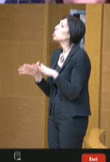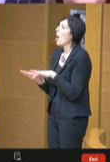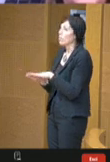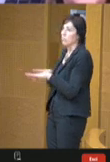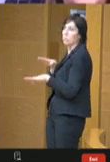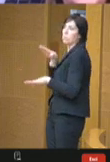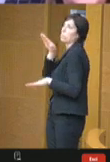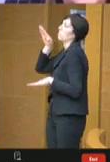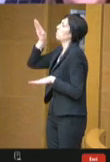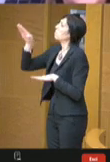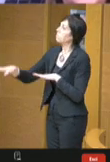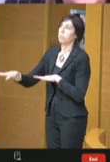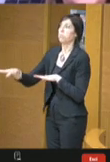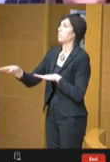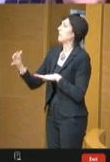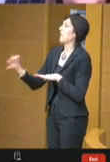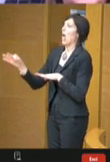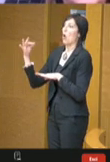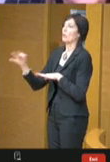gigantesco nella